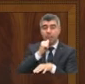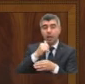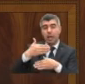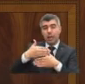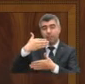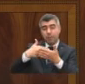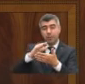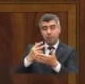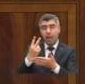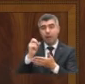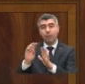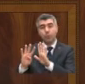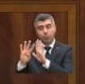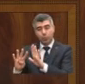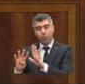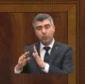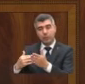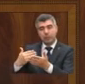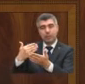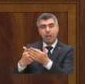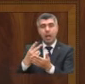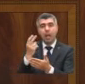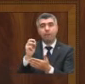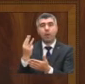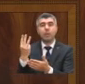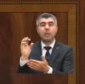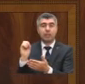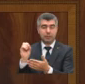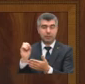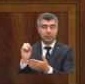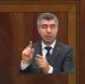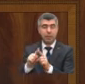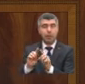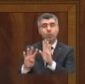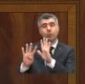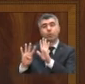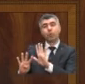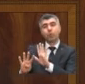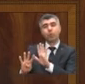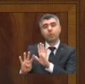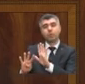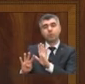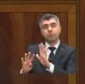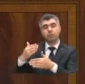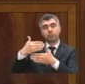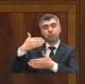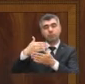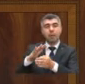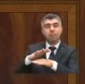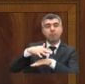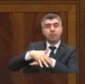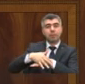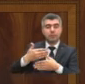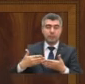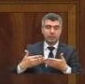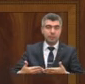ما بين 2009 و 2030، لم يتم إنجاز إلا 9 سدود منها لحد الآن، في الوقت